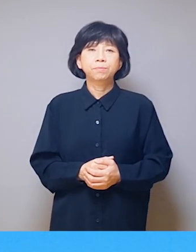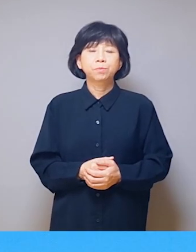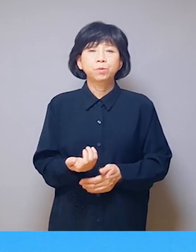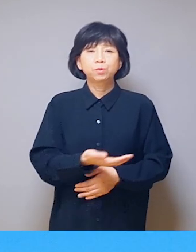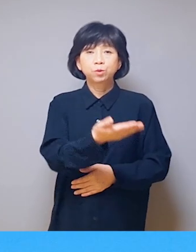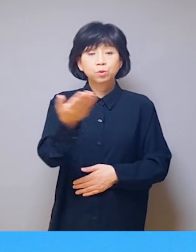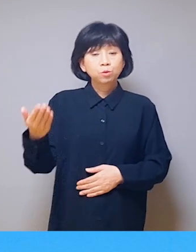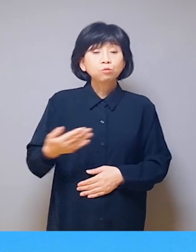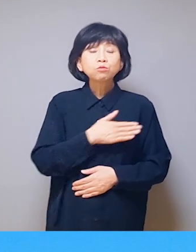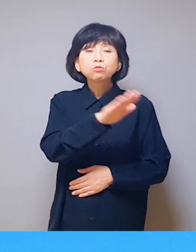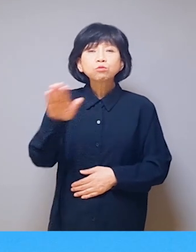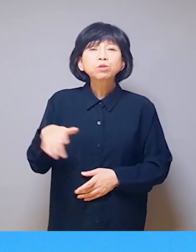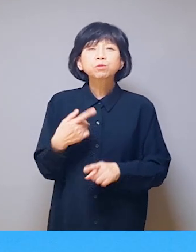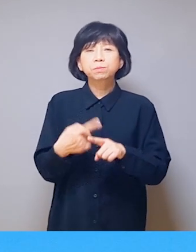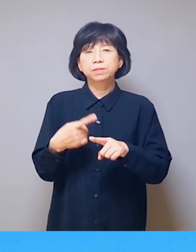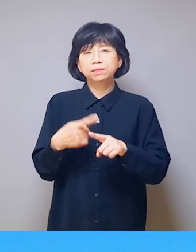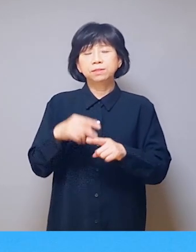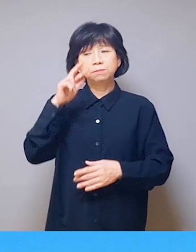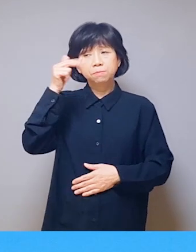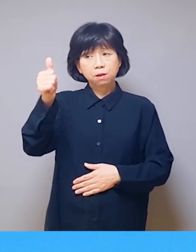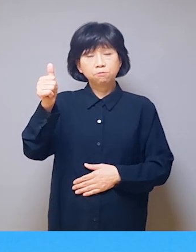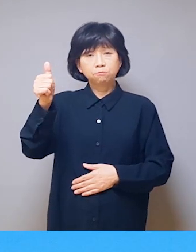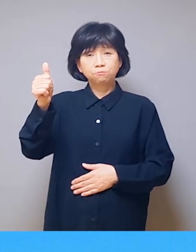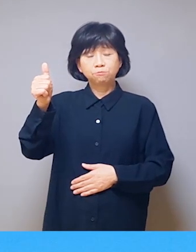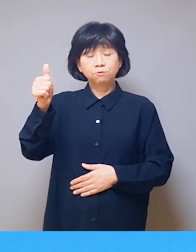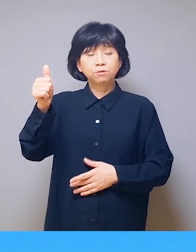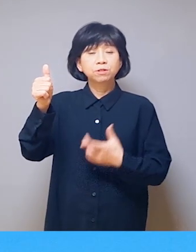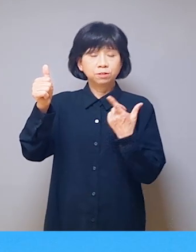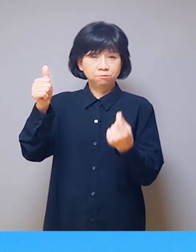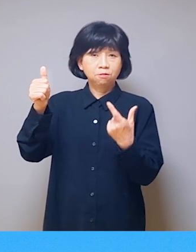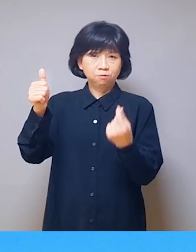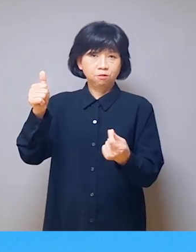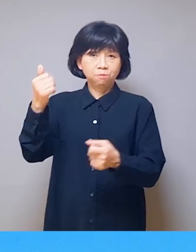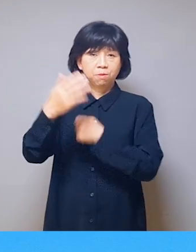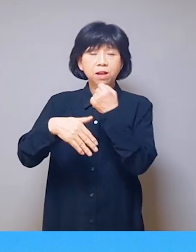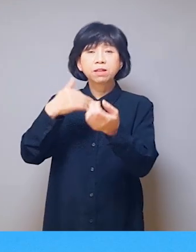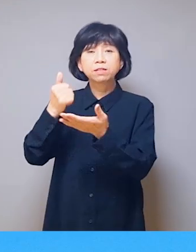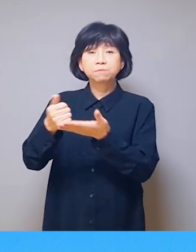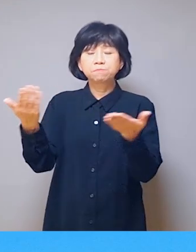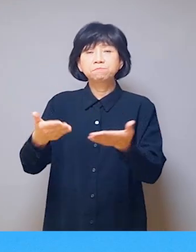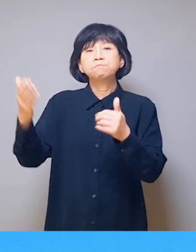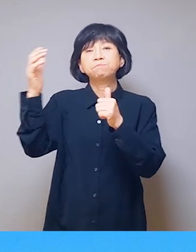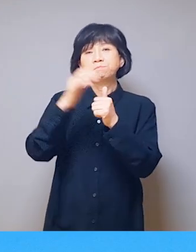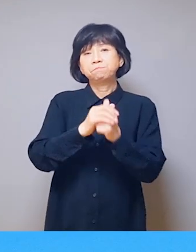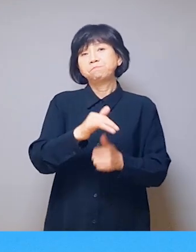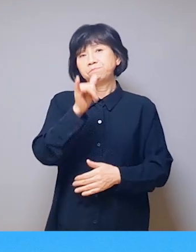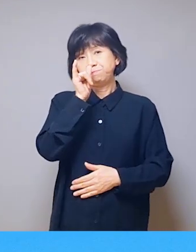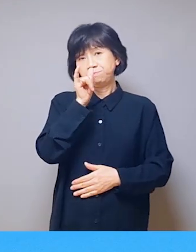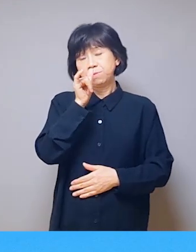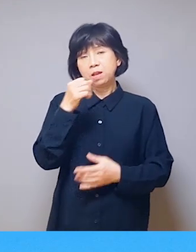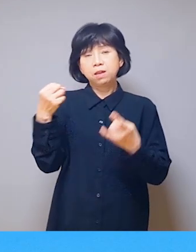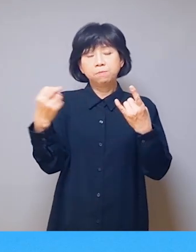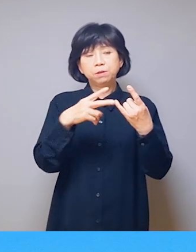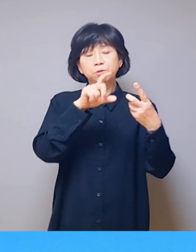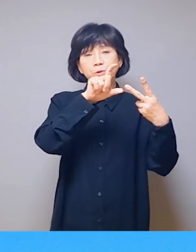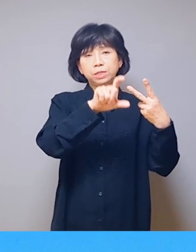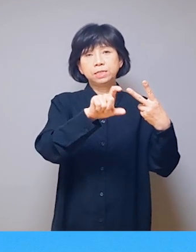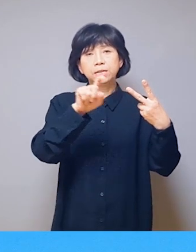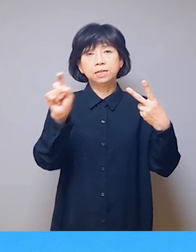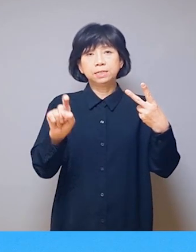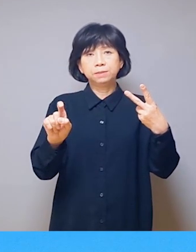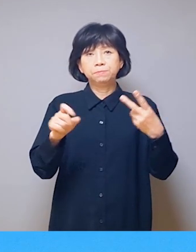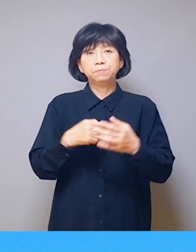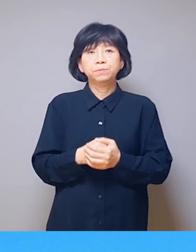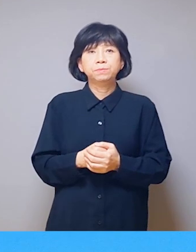여러분, 우리도 바울과 마찬가지로 하나님께 주신 사명이 있습니다. 우리가 잘 알고 있는 에베소 2장 10절에